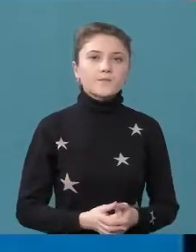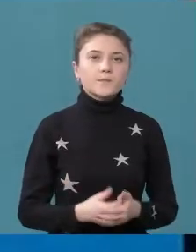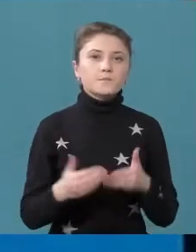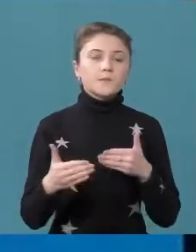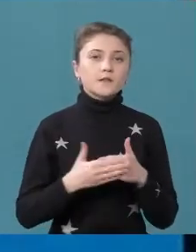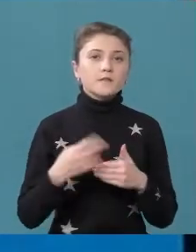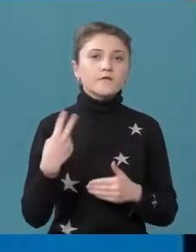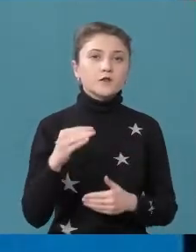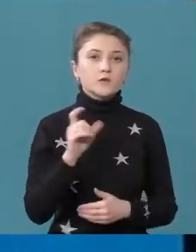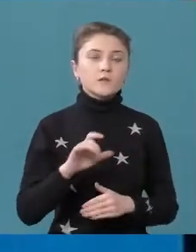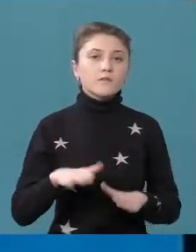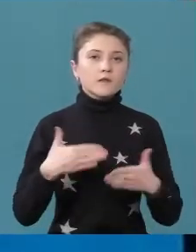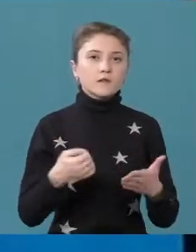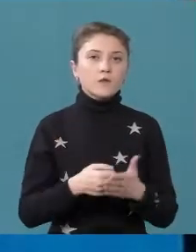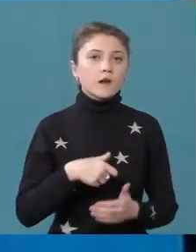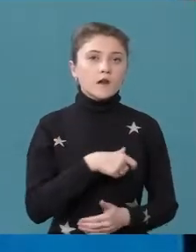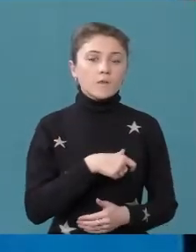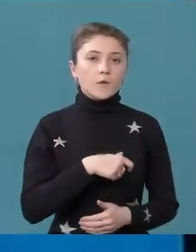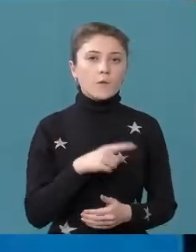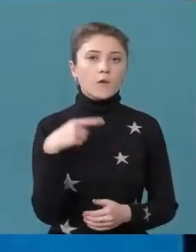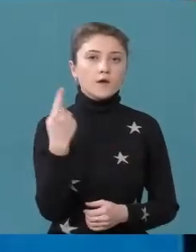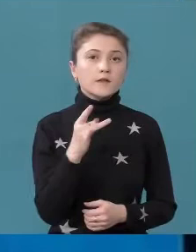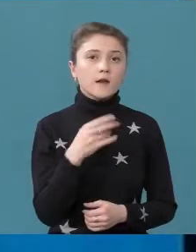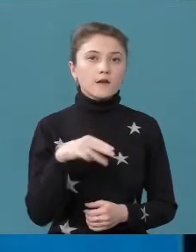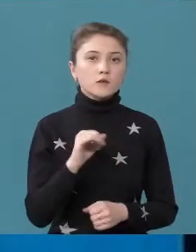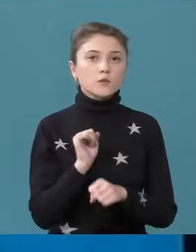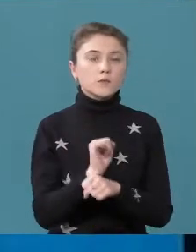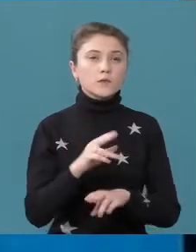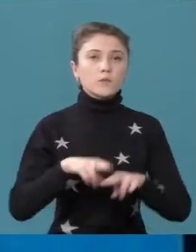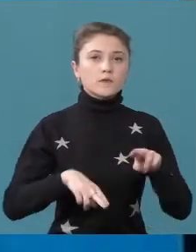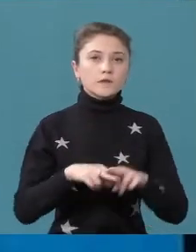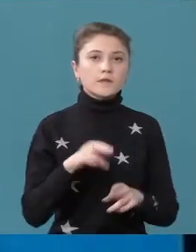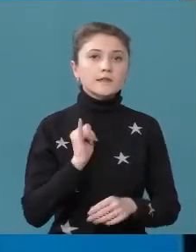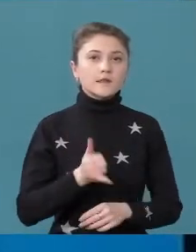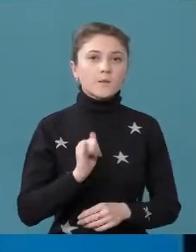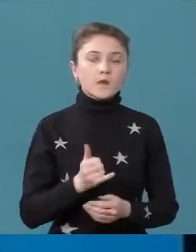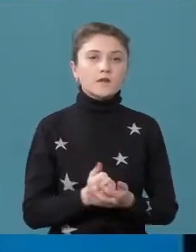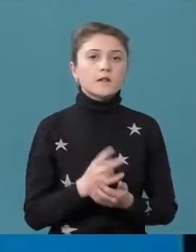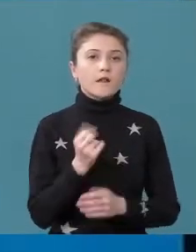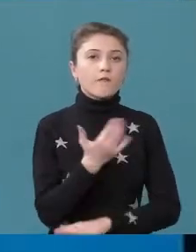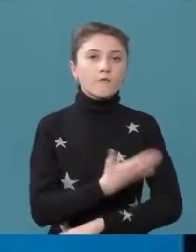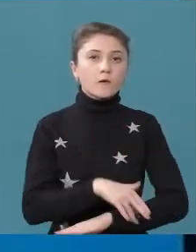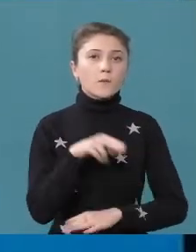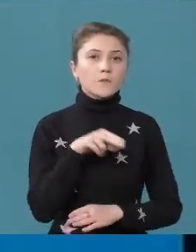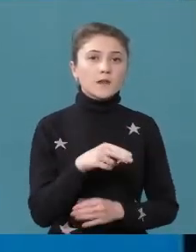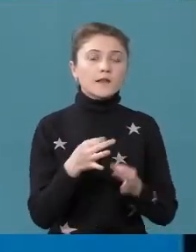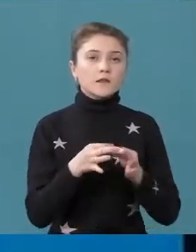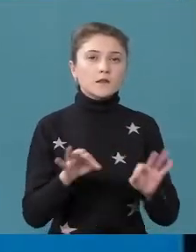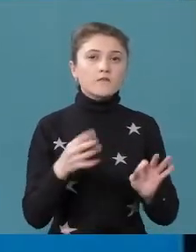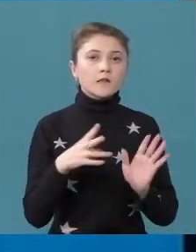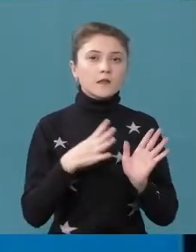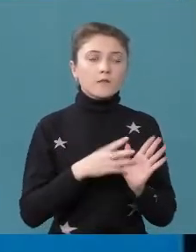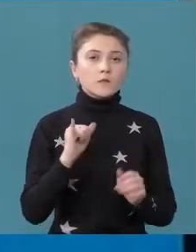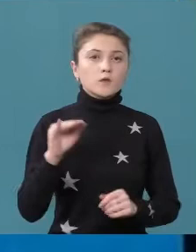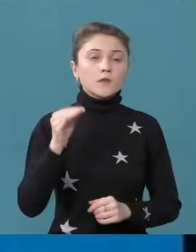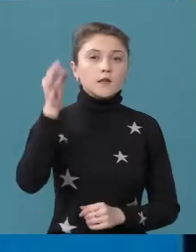20 житомирян звернулося до депутатів обласної ради з проханням зупинити будівництво автозаправної станції на проспекті Незалежності 29 у Житомирі.